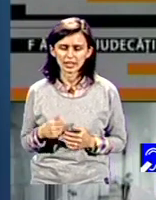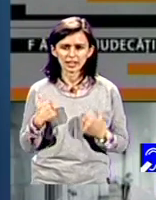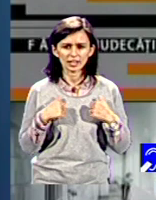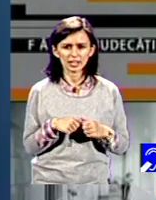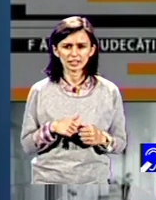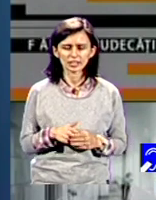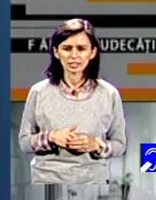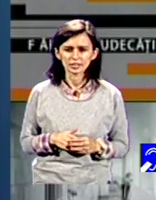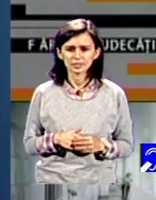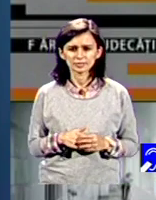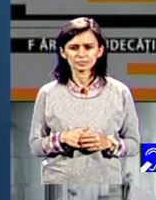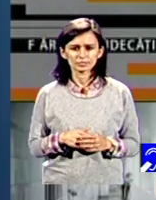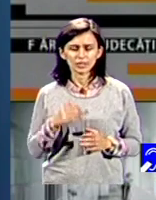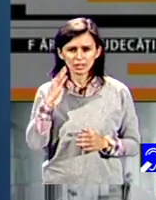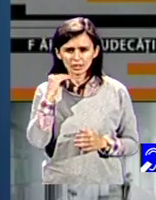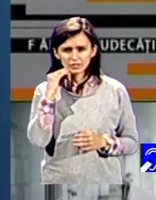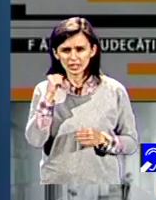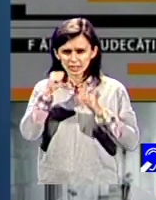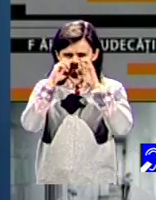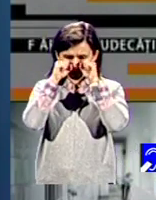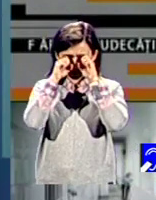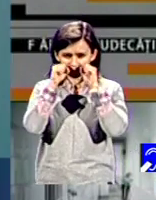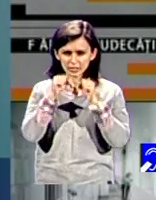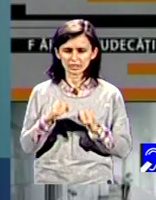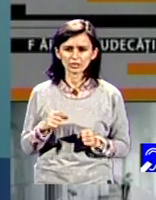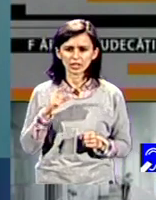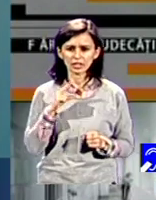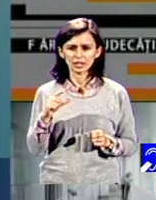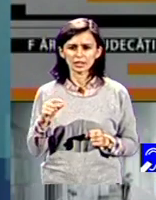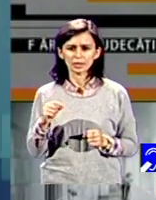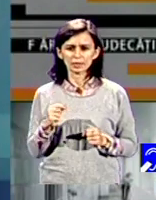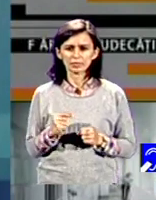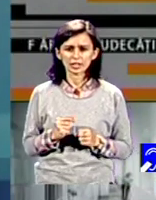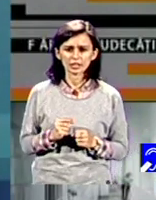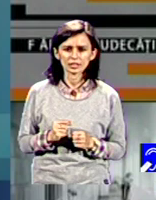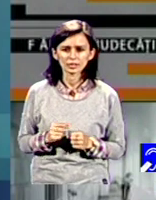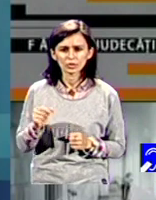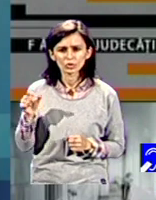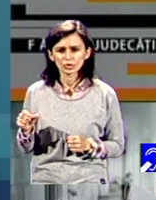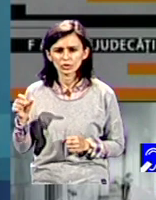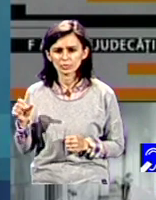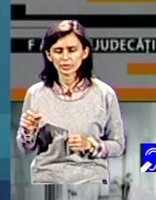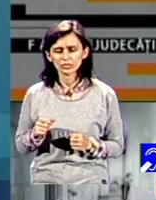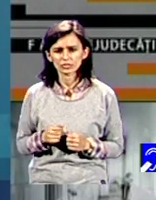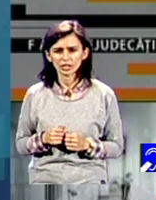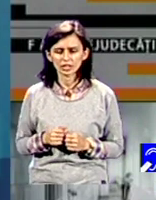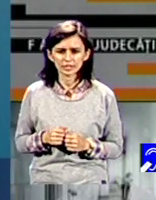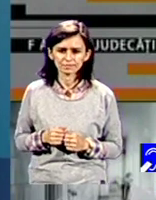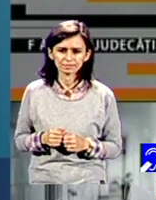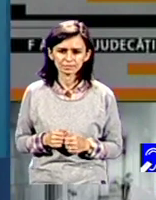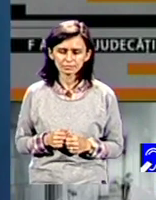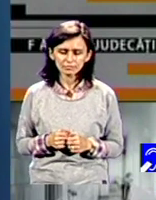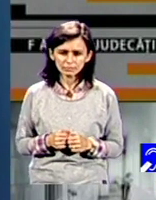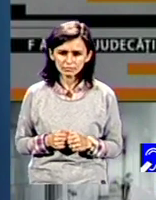dar mai ales petele nevazatoare merg mereu sus cumpere haine cu un insotitor si din punct de vedere